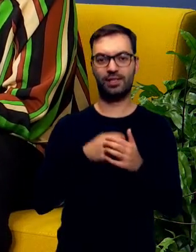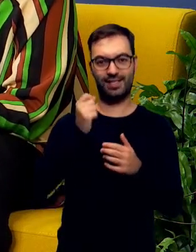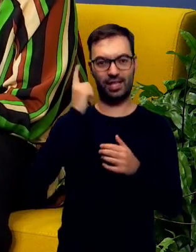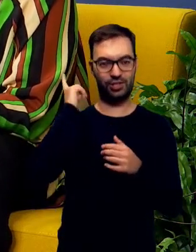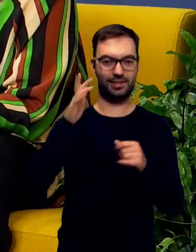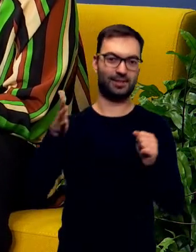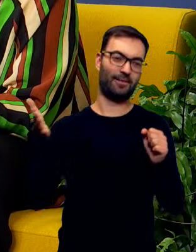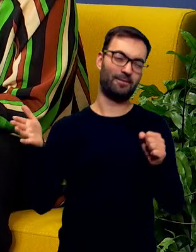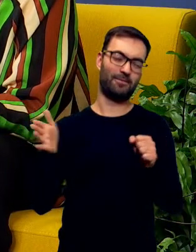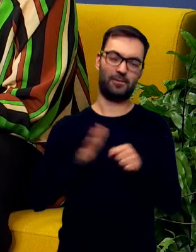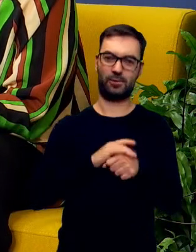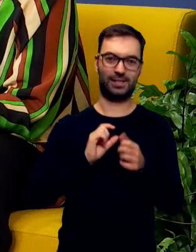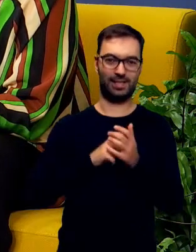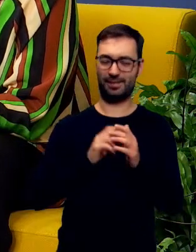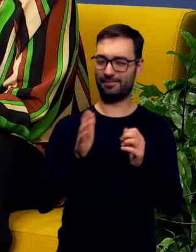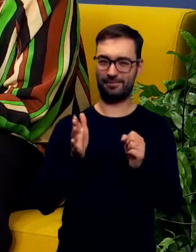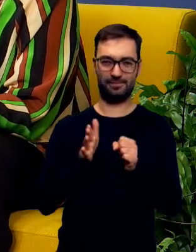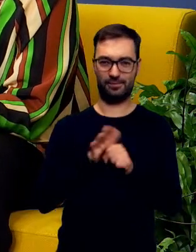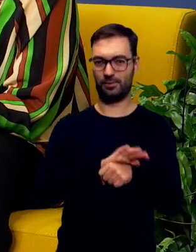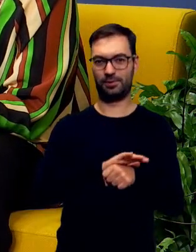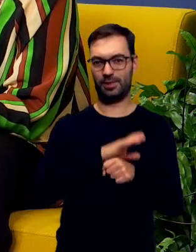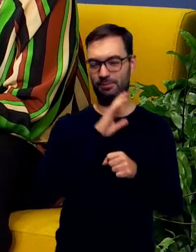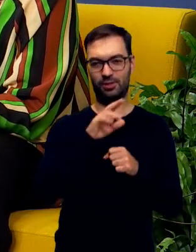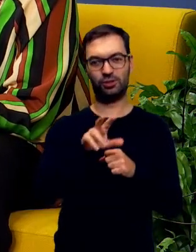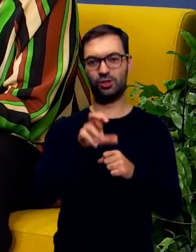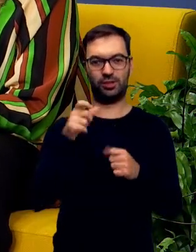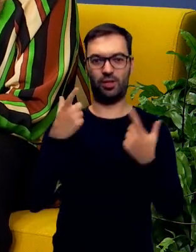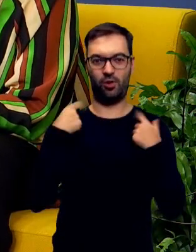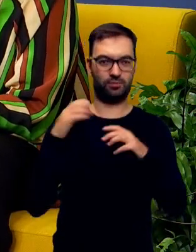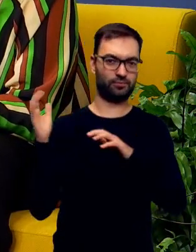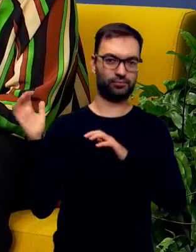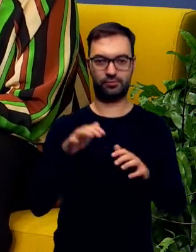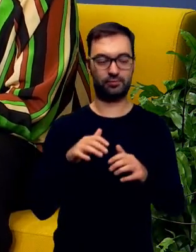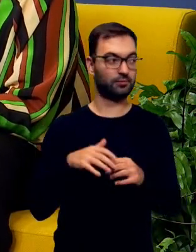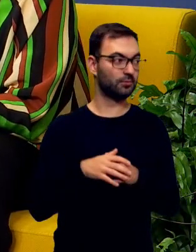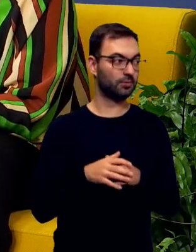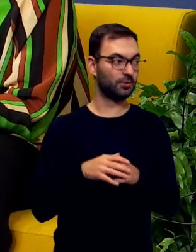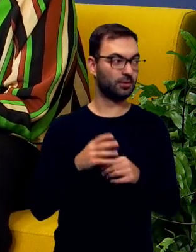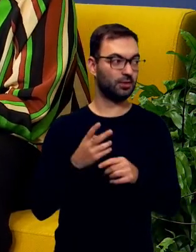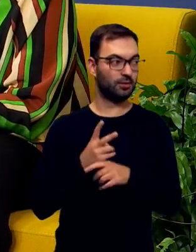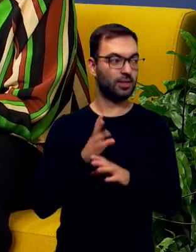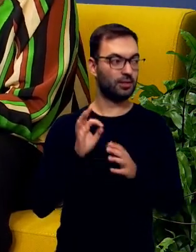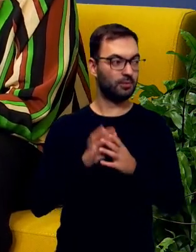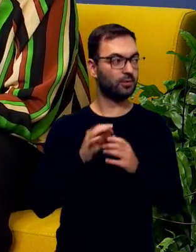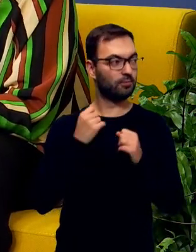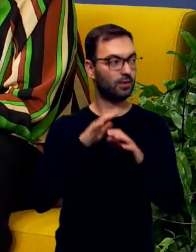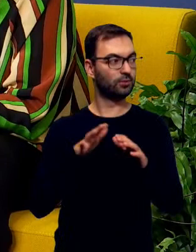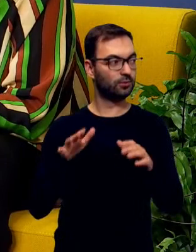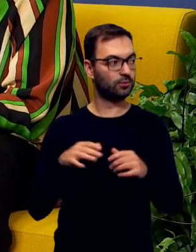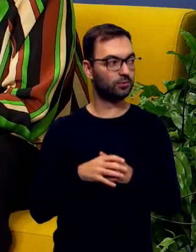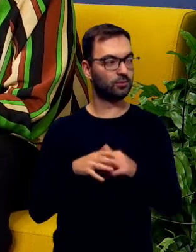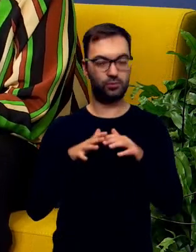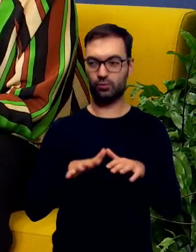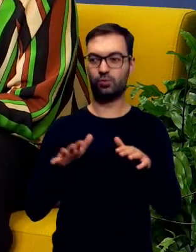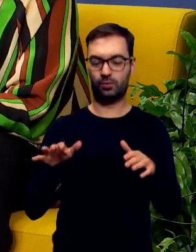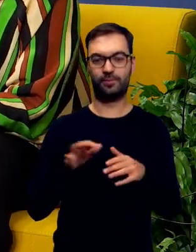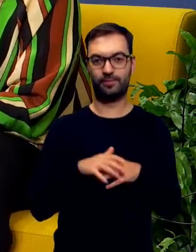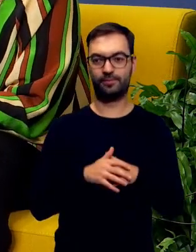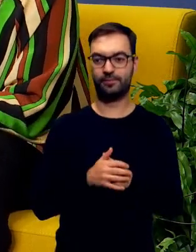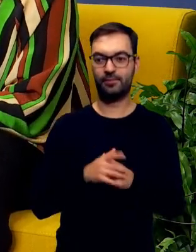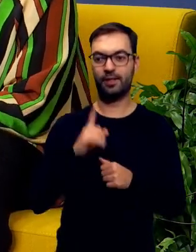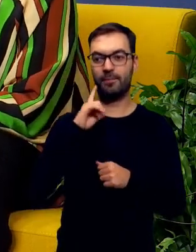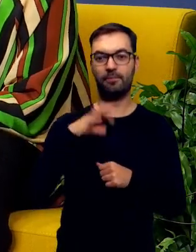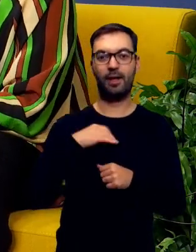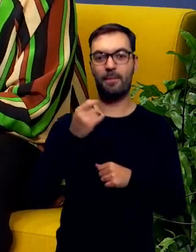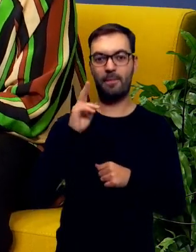nabita sala do granic możliwości, nie wiem, było ze 300 osób. Może, a może przesadzam, ale naprawdę bardzo dużo było. I